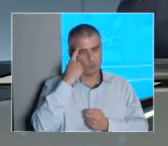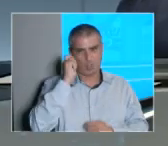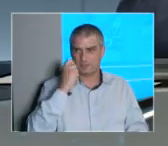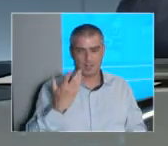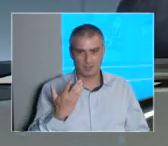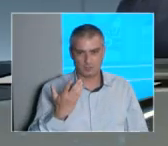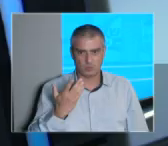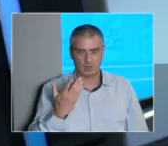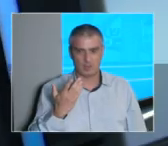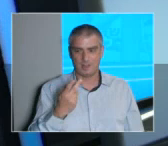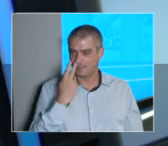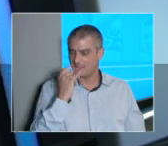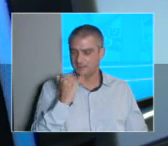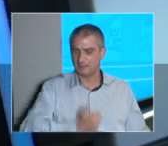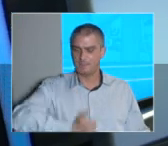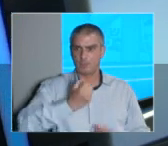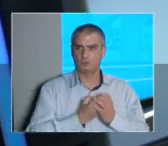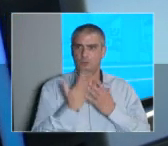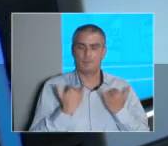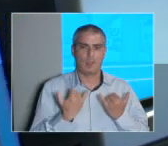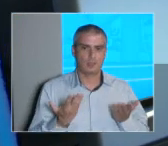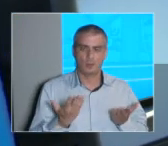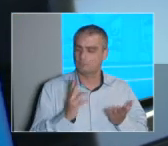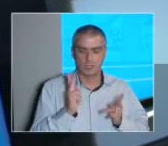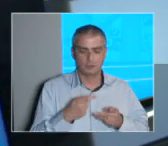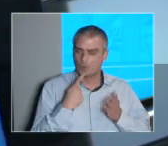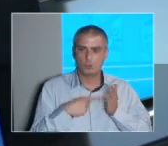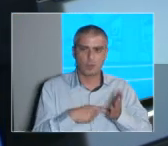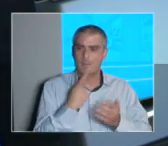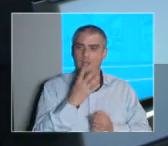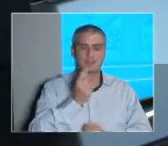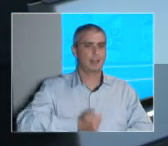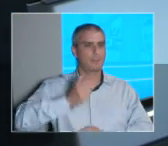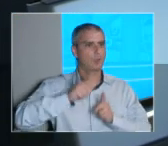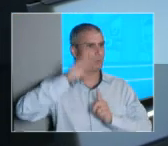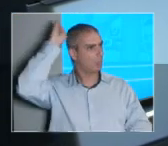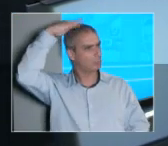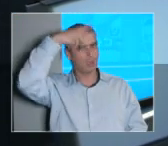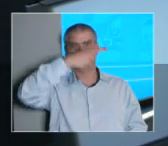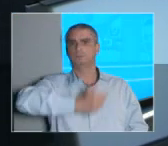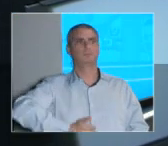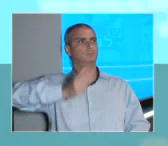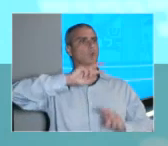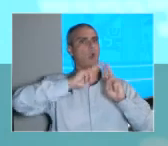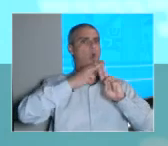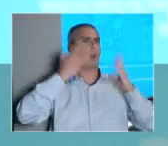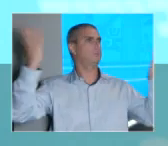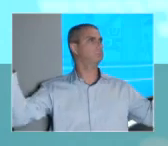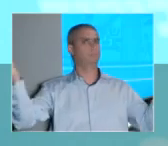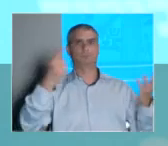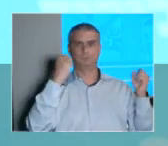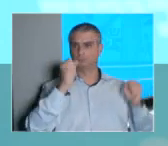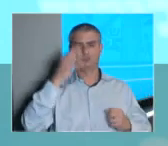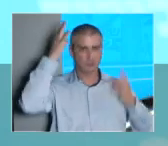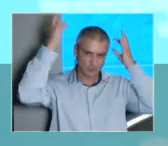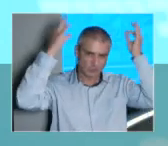אינטלקטואל. תראה אבל איזו מנהיגות צומחת היום. מה יש לך למשל לומר על מנהיג כמו טראמפ, שהוא היום מנהיג העולם החופשי? תראה, אני...